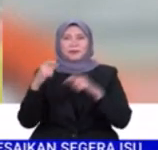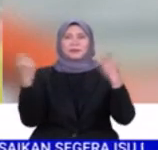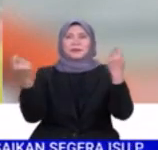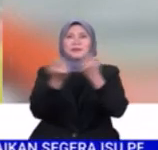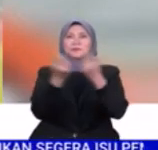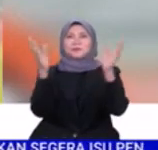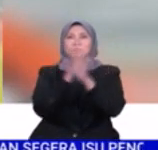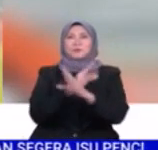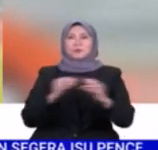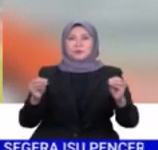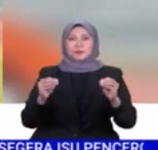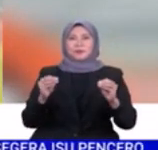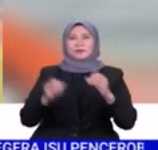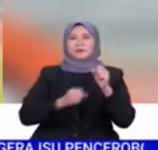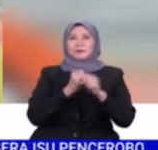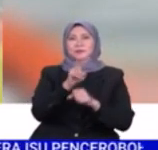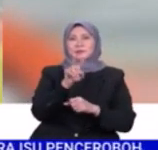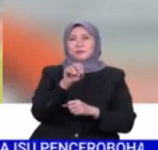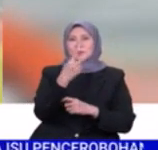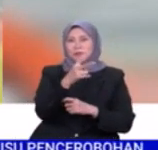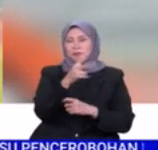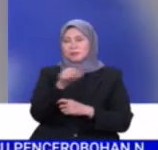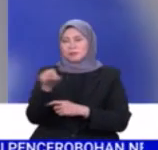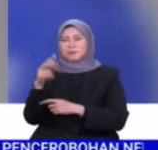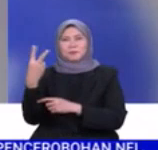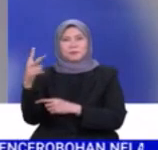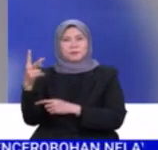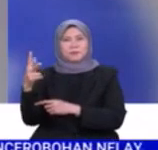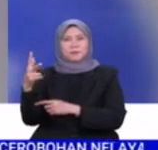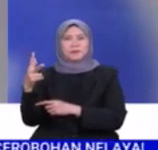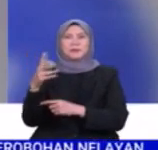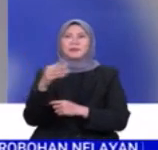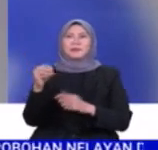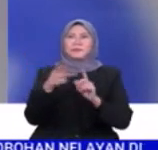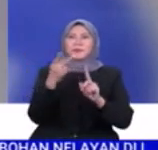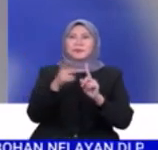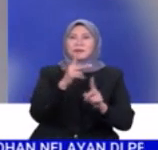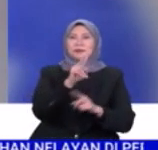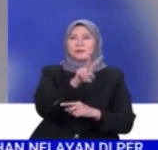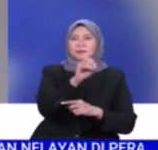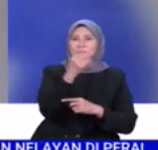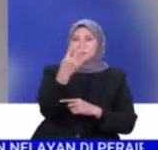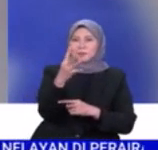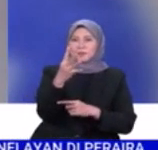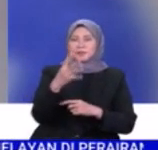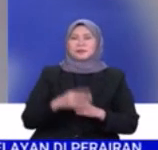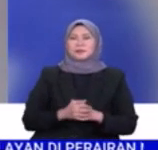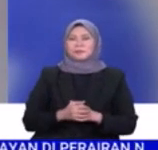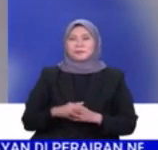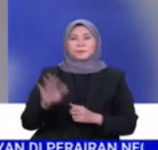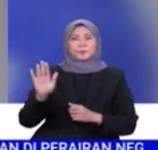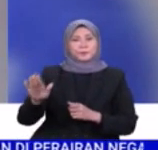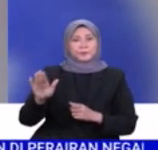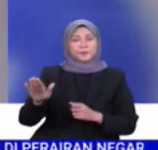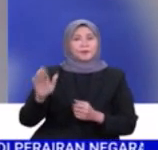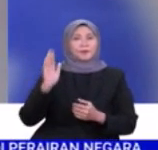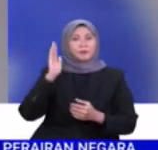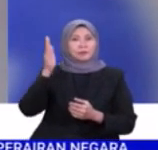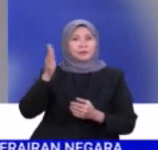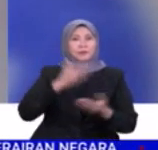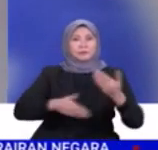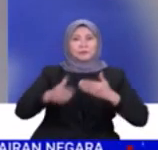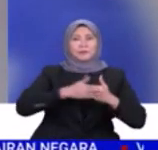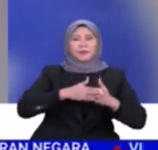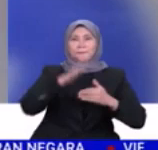pasukan Sarawak bagi musim 2012-2013 dan ke final pada tahun 2014 beliau kemudiannya kembali